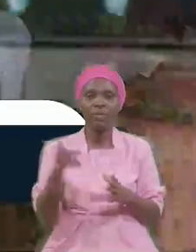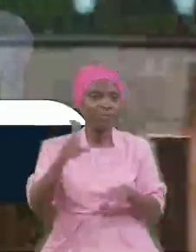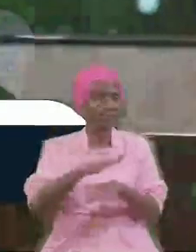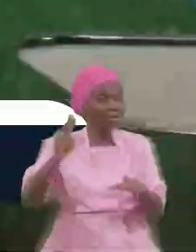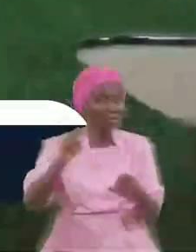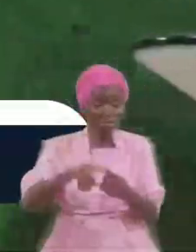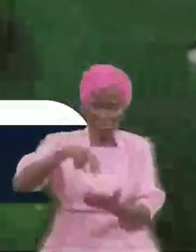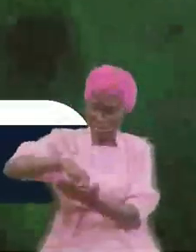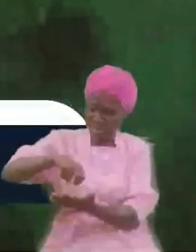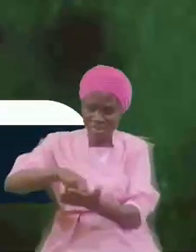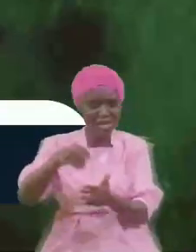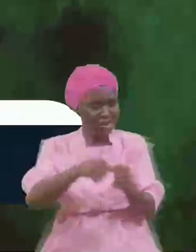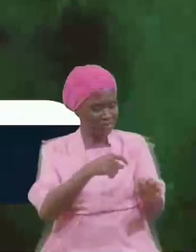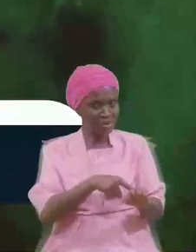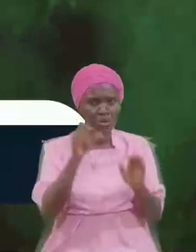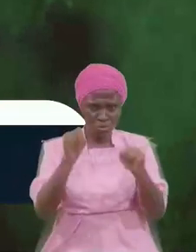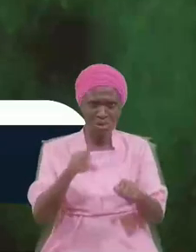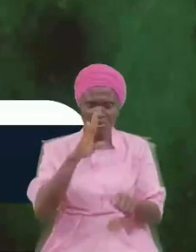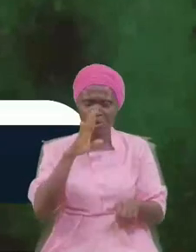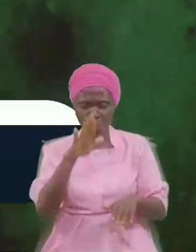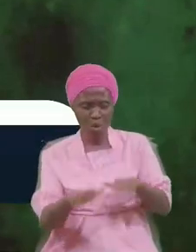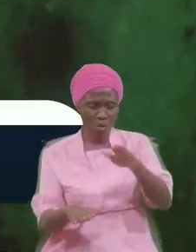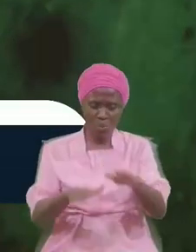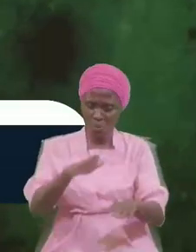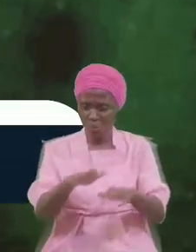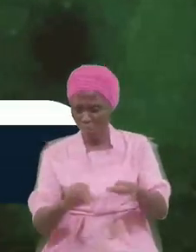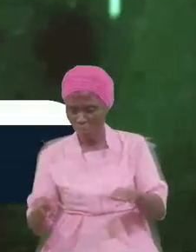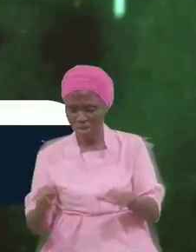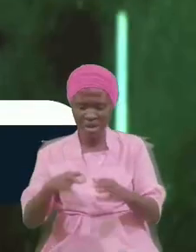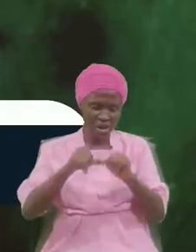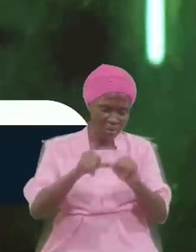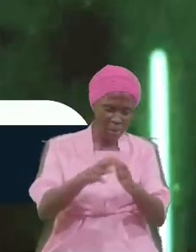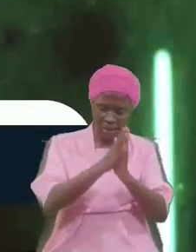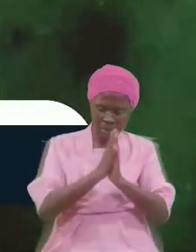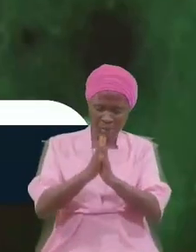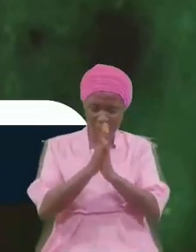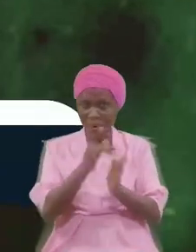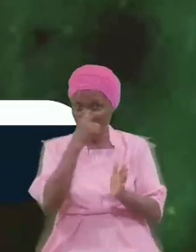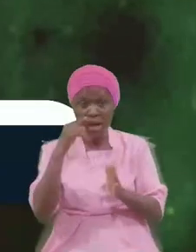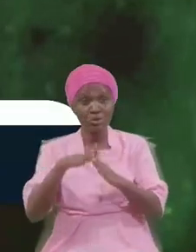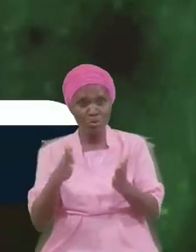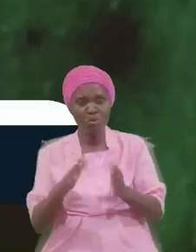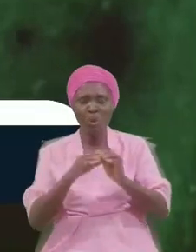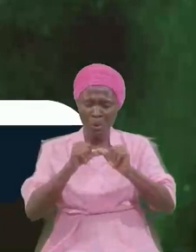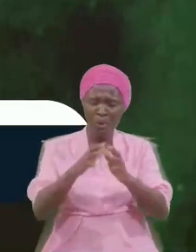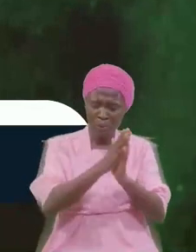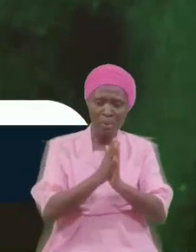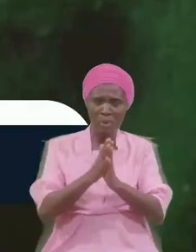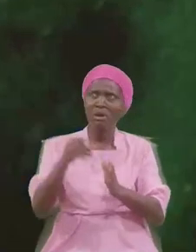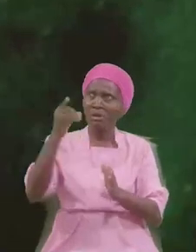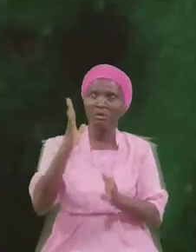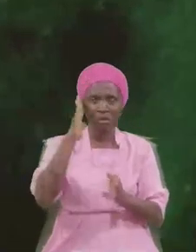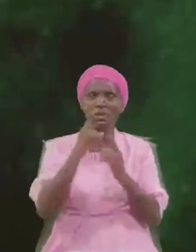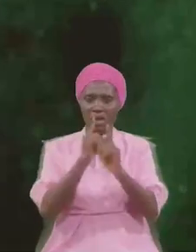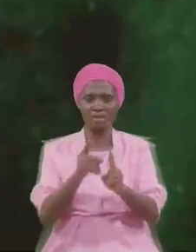Ne devez pas vous agenouiller. À tout moment, vous pouvez, avec les yeux ouverts, prier et Dieu